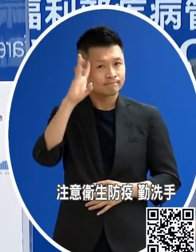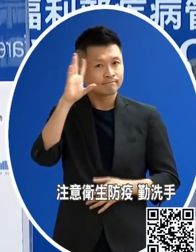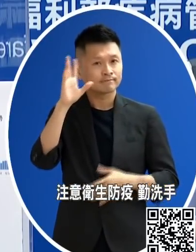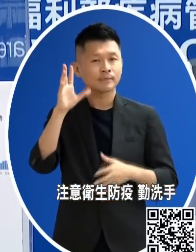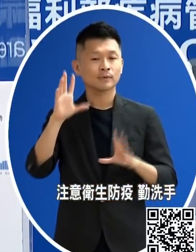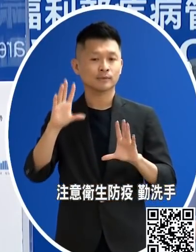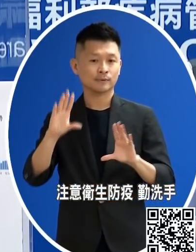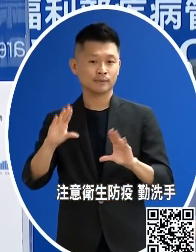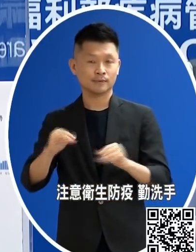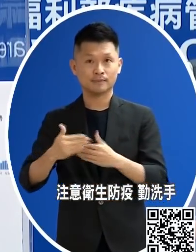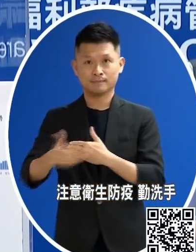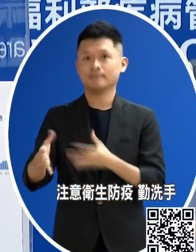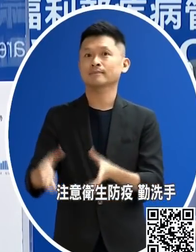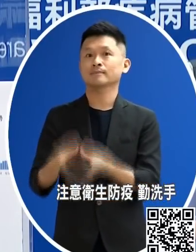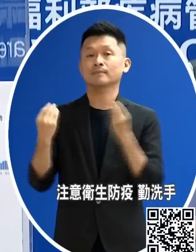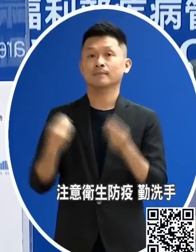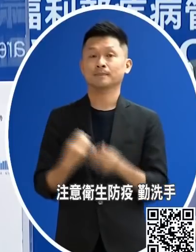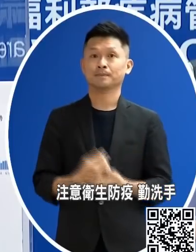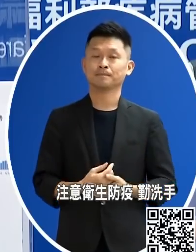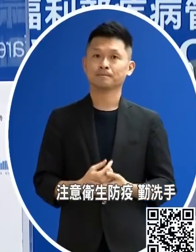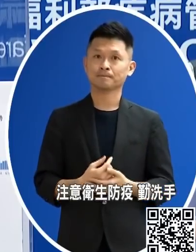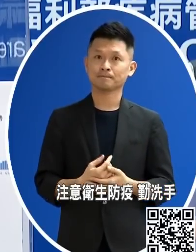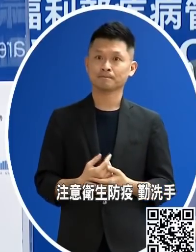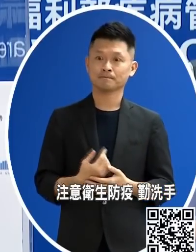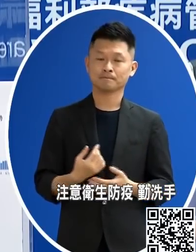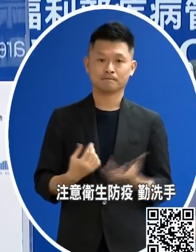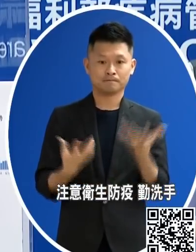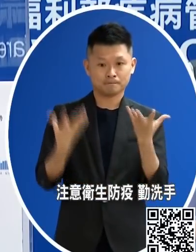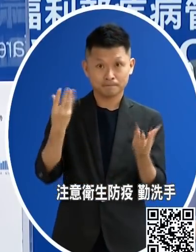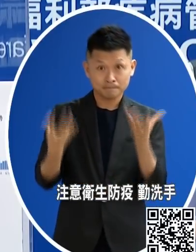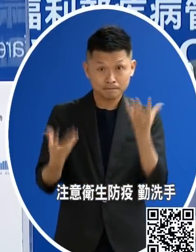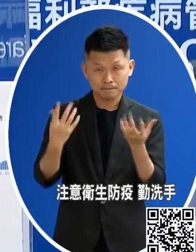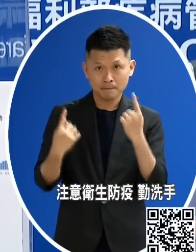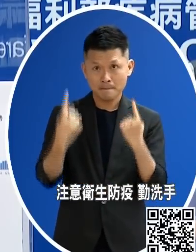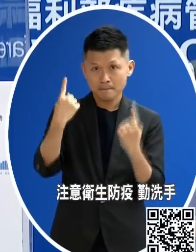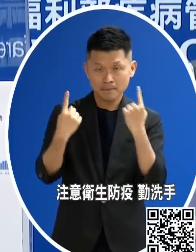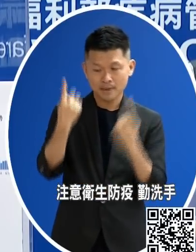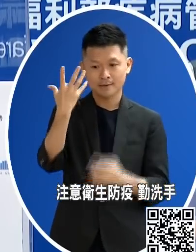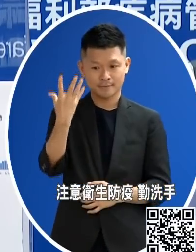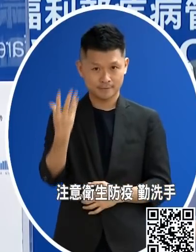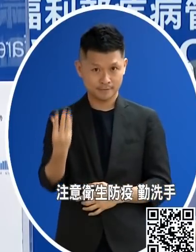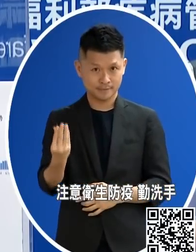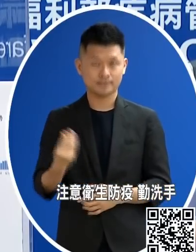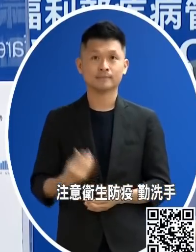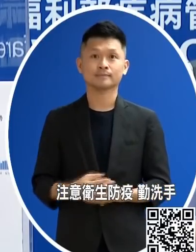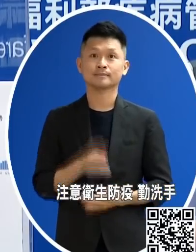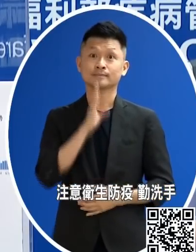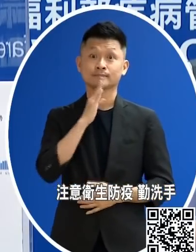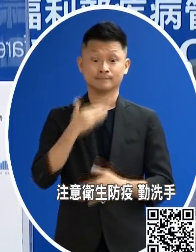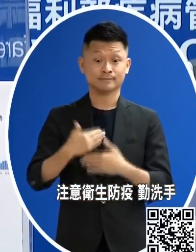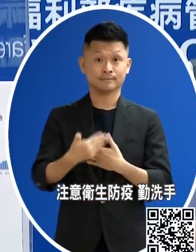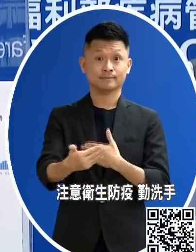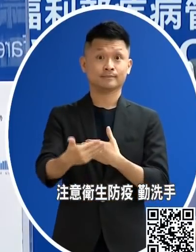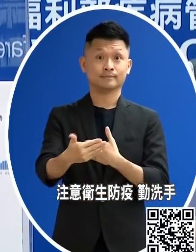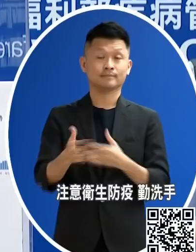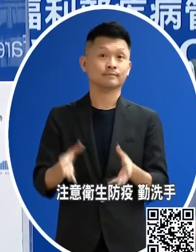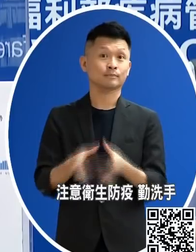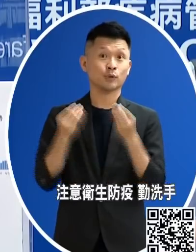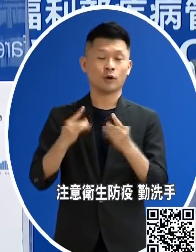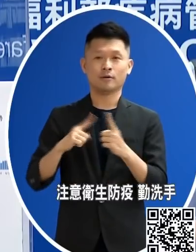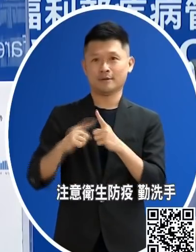解隔离出来，那现在的案子比那个时候比那一波要少，所以相对的解隔离的比例也就增